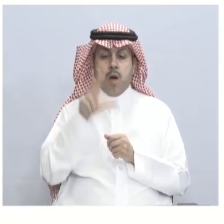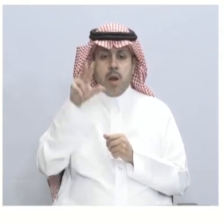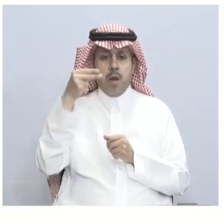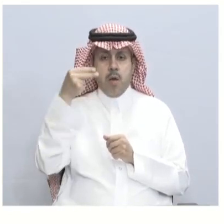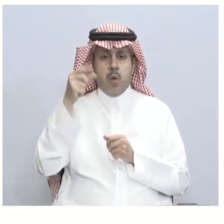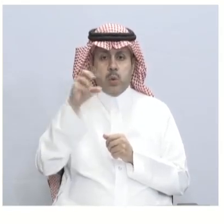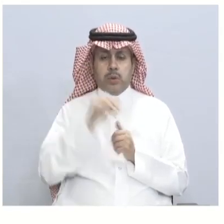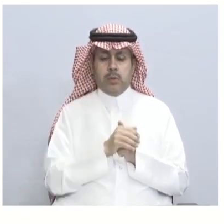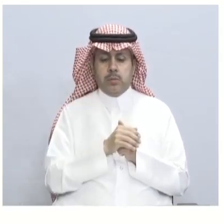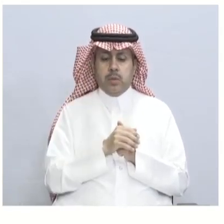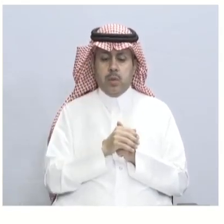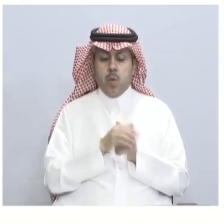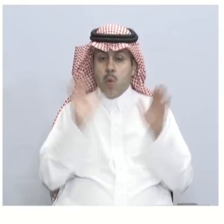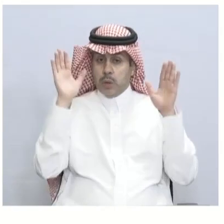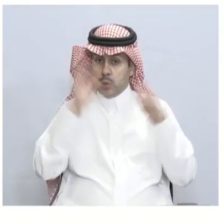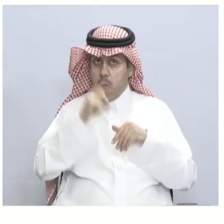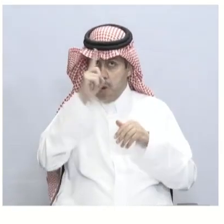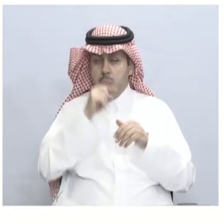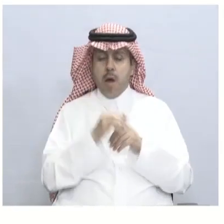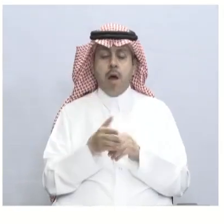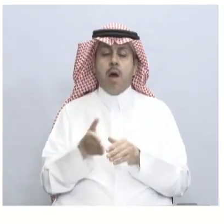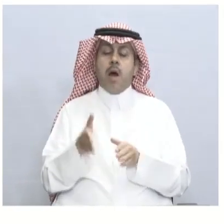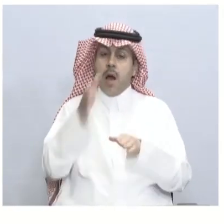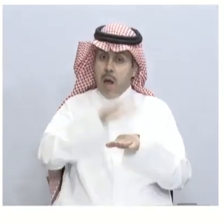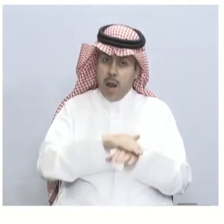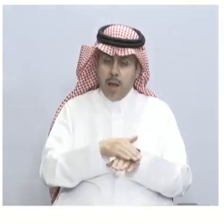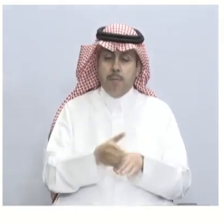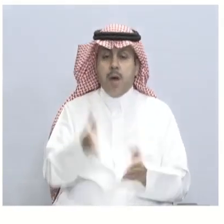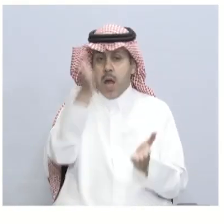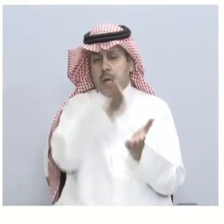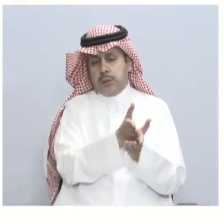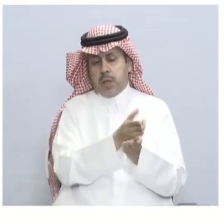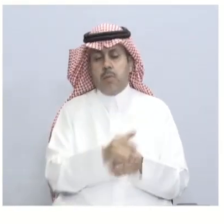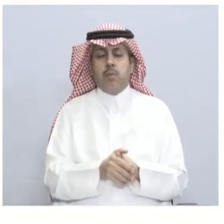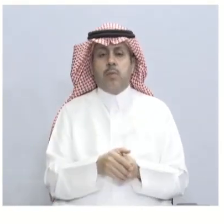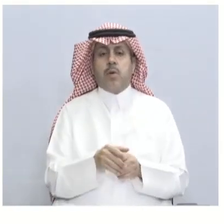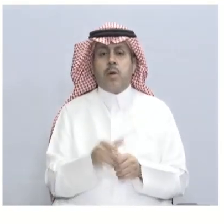على ما هداكم ولعلكم تشكرون